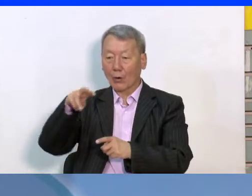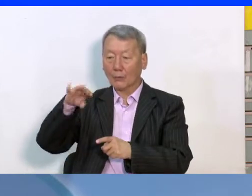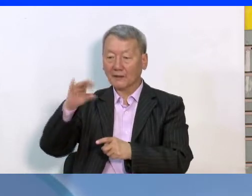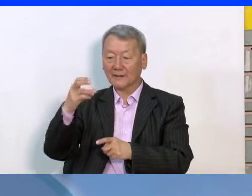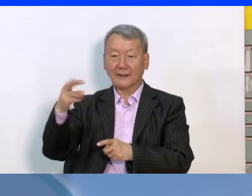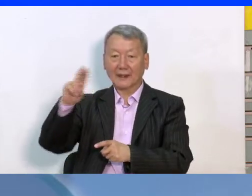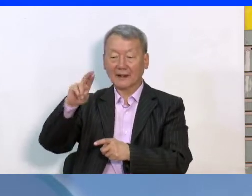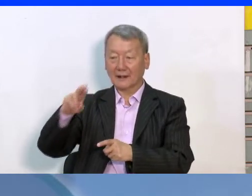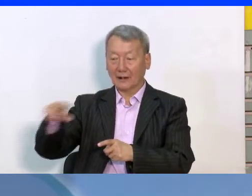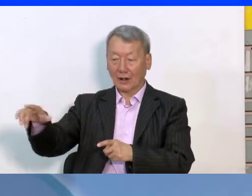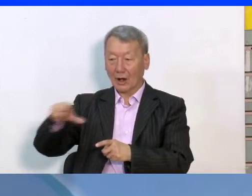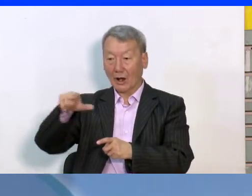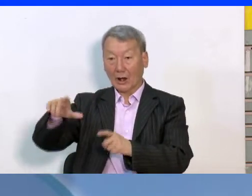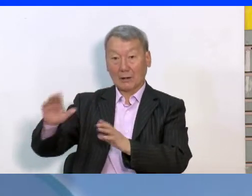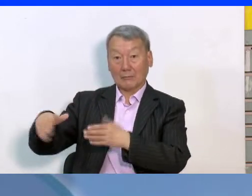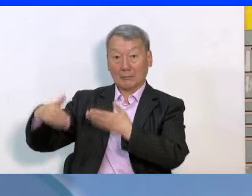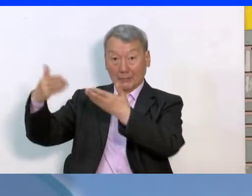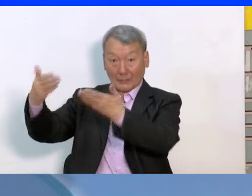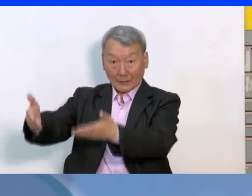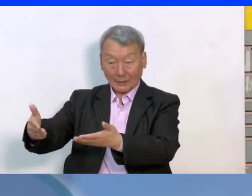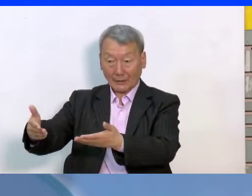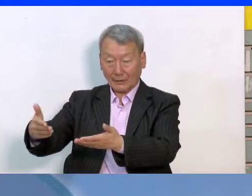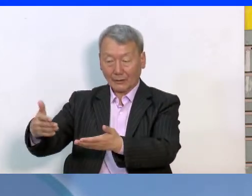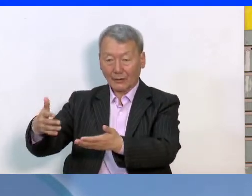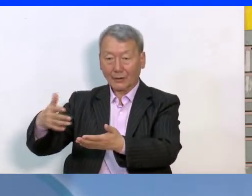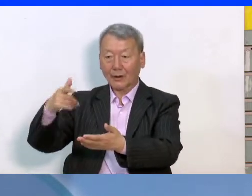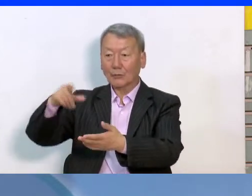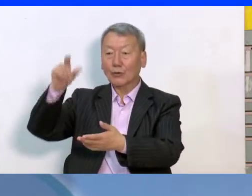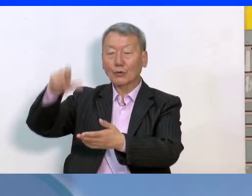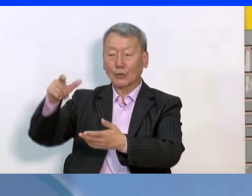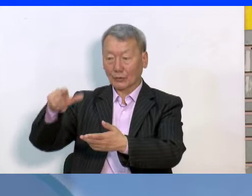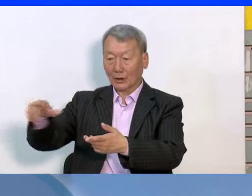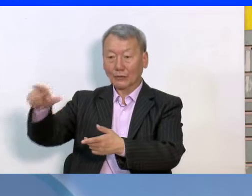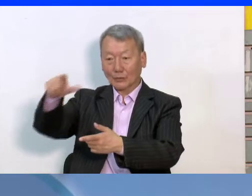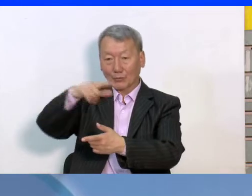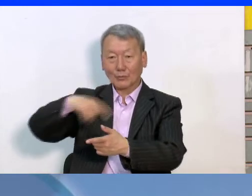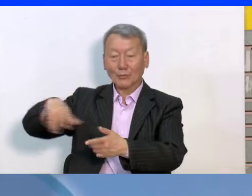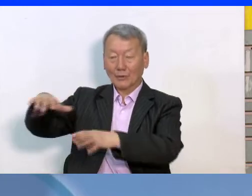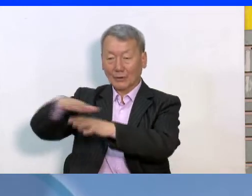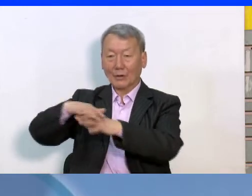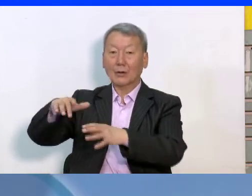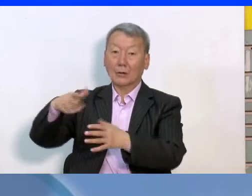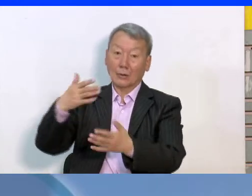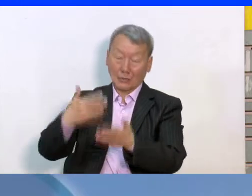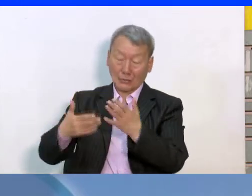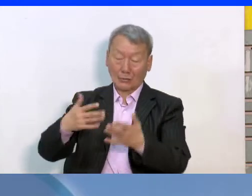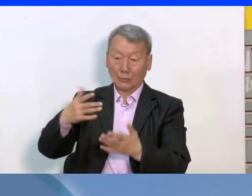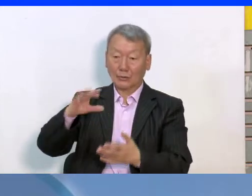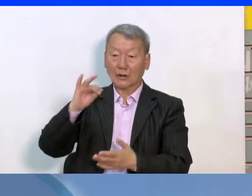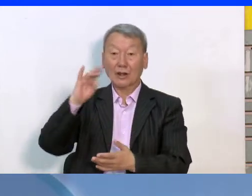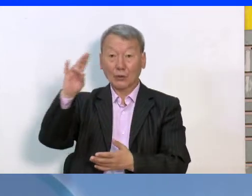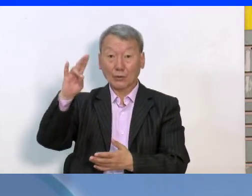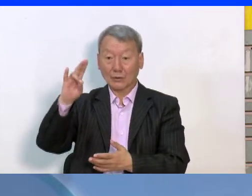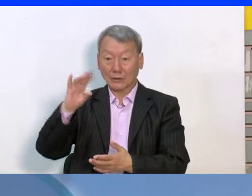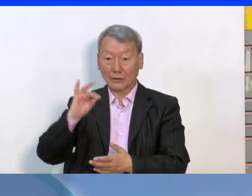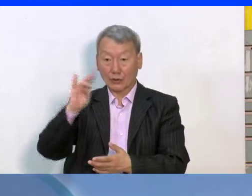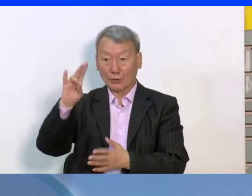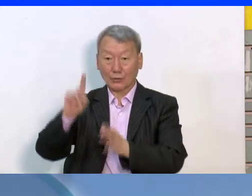ошол комиссияга сунуштарын берсе жана талаптарга жооп берсе, буюрса июнь айынан баштап, ошондо июнь